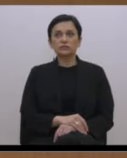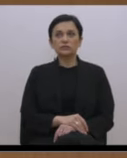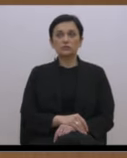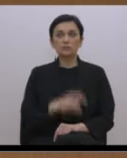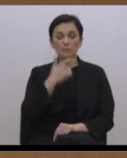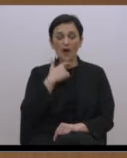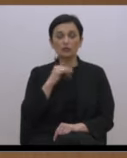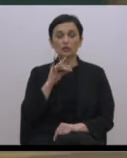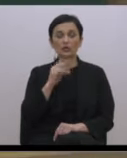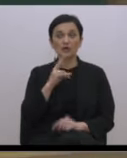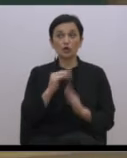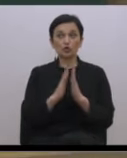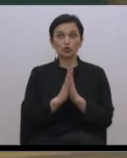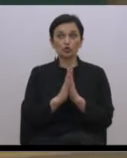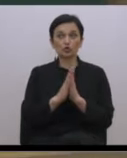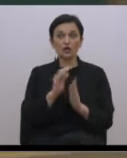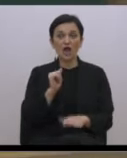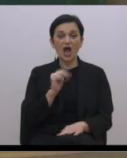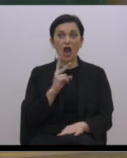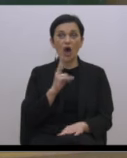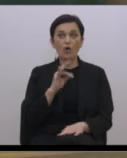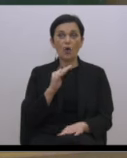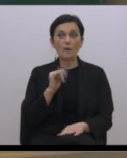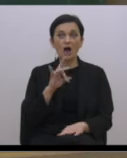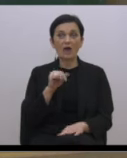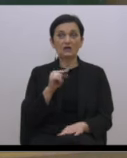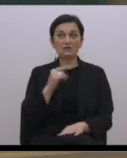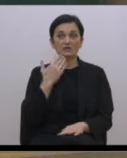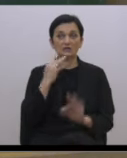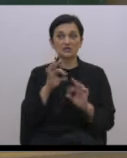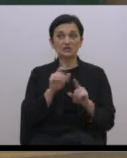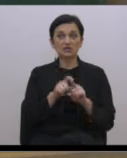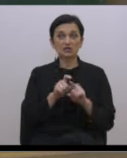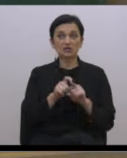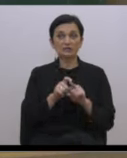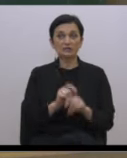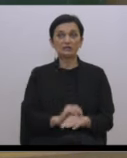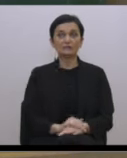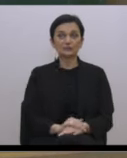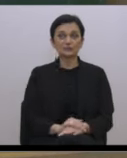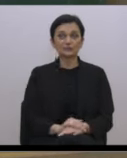ბატონო ირაკლი თხოვს დააცადო თეონა აკუბარდიას გამოვიდეს სიტყვით. დავით.